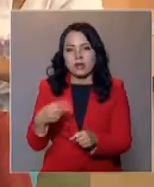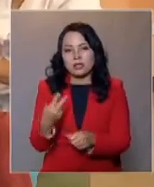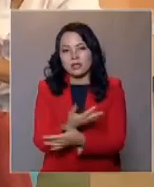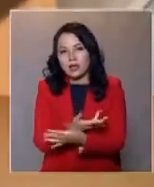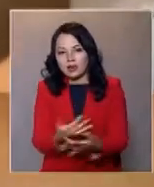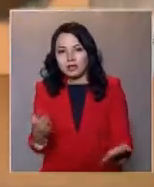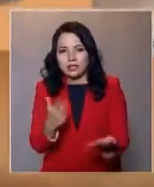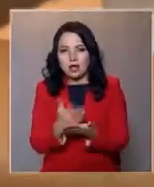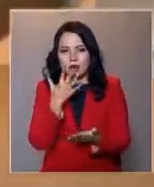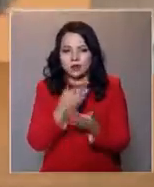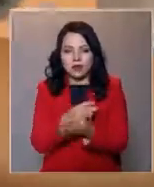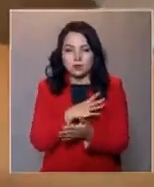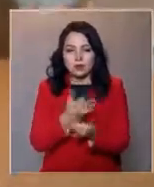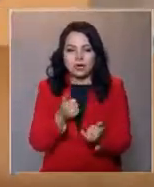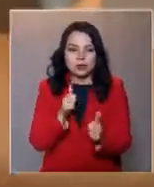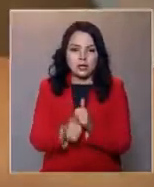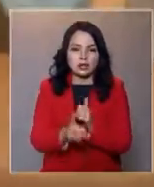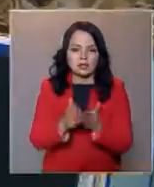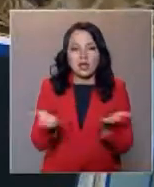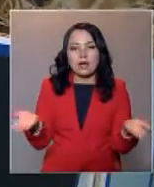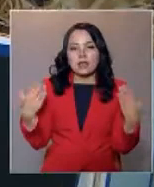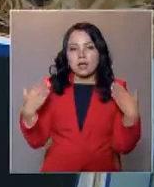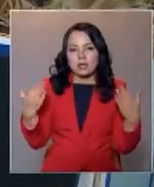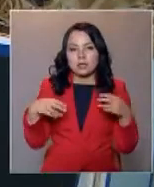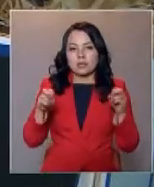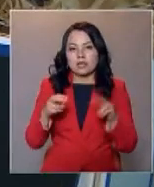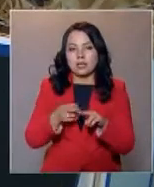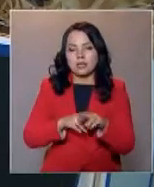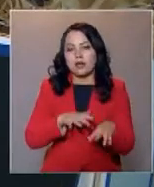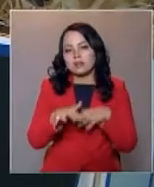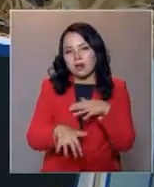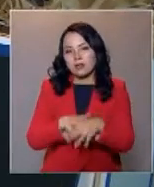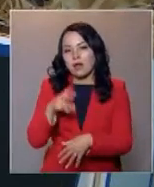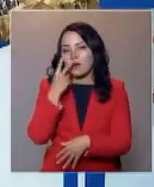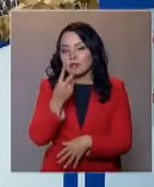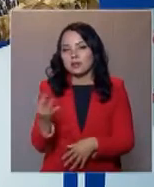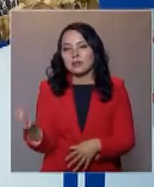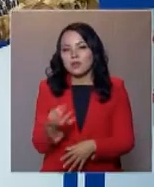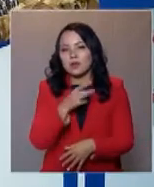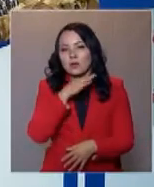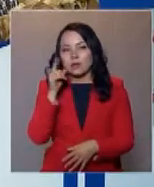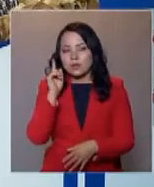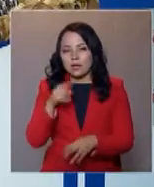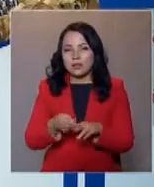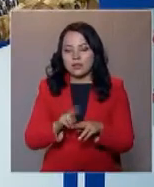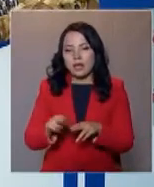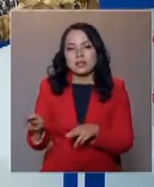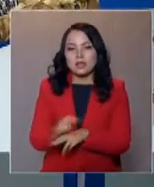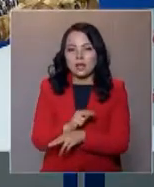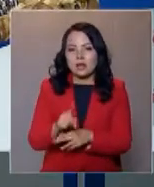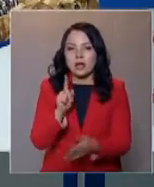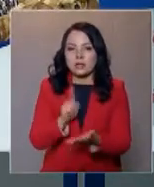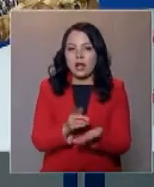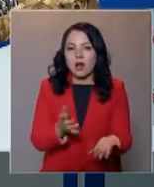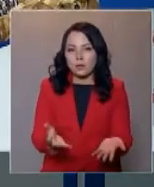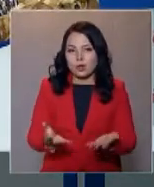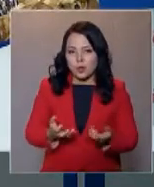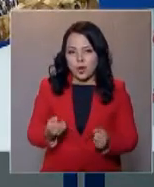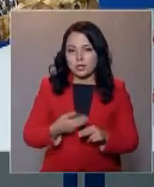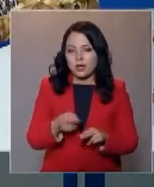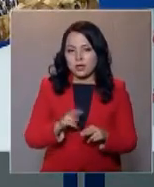вида процедур. Самые продвинутые отдыхающие знают о них немного больше. Надо лечиться и получать